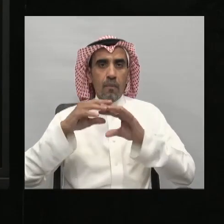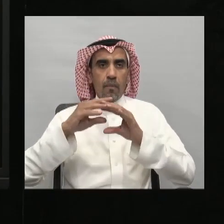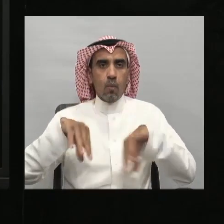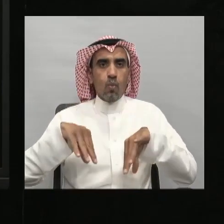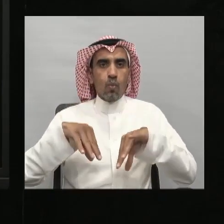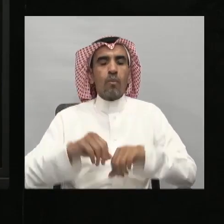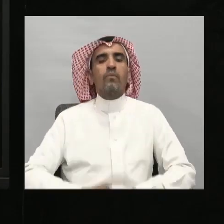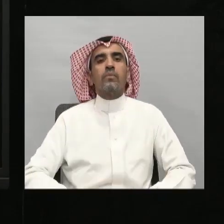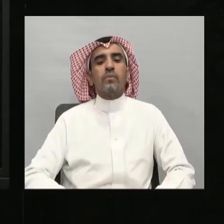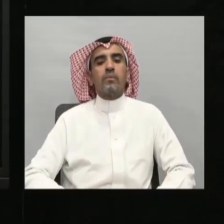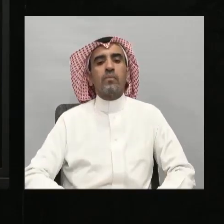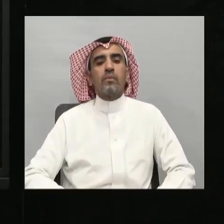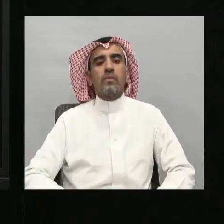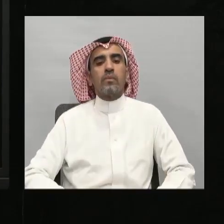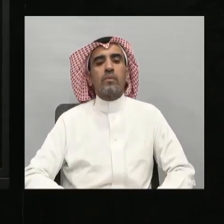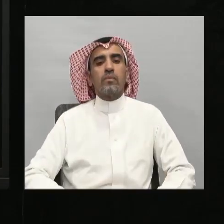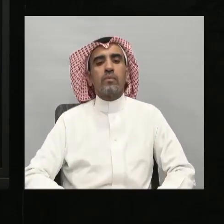ماذا؟ البويضات.